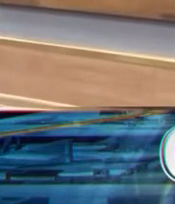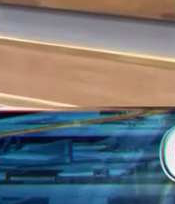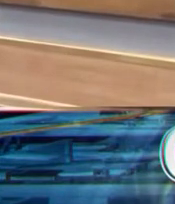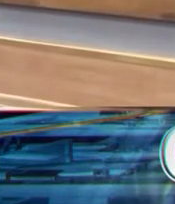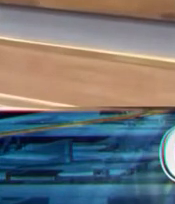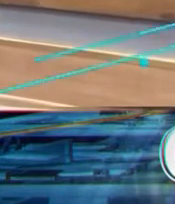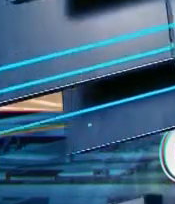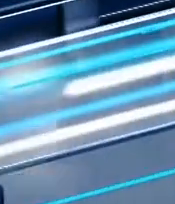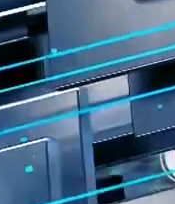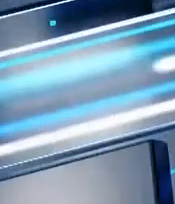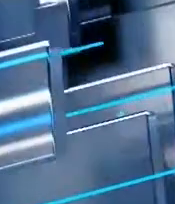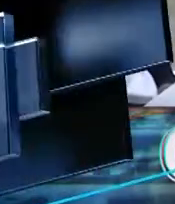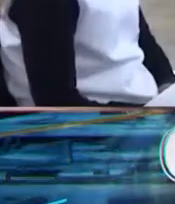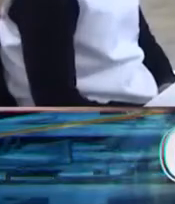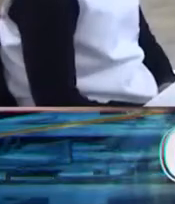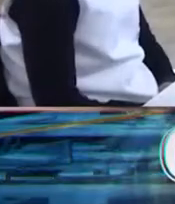COVID-19.